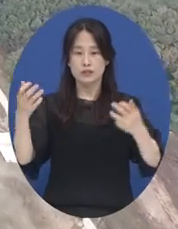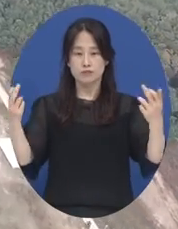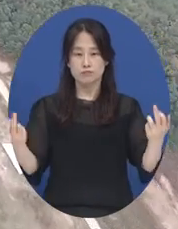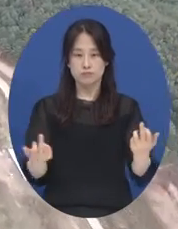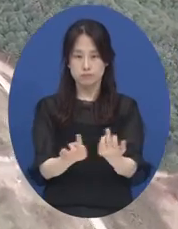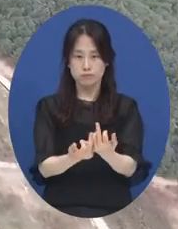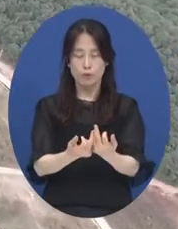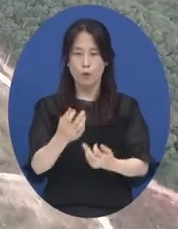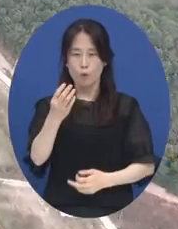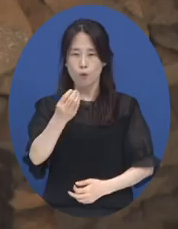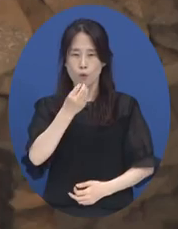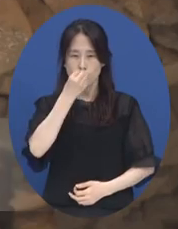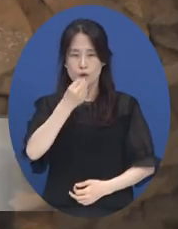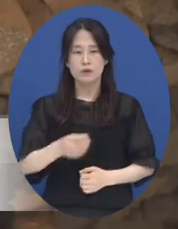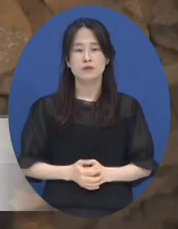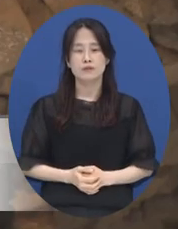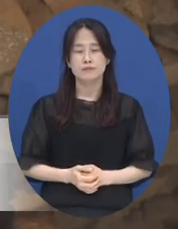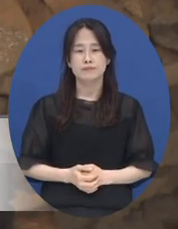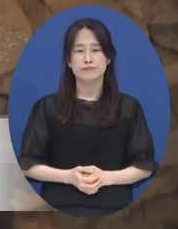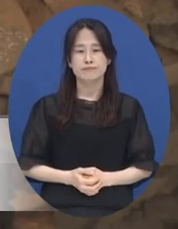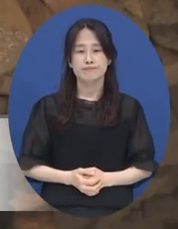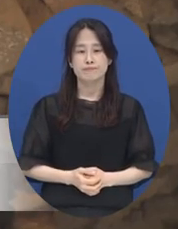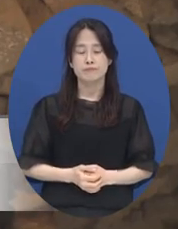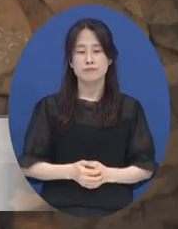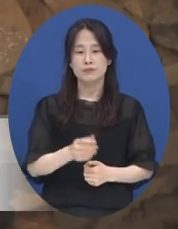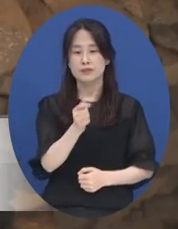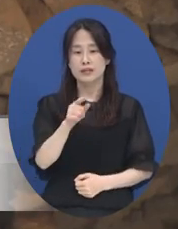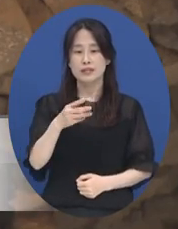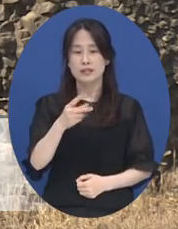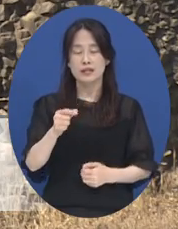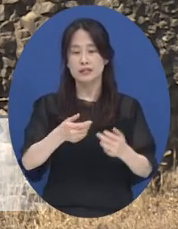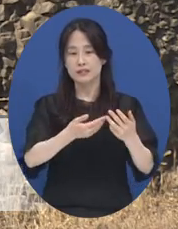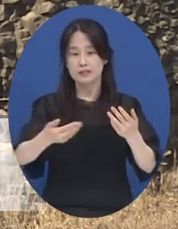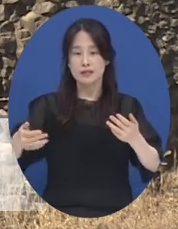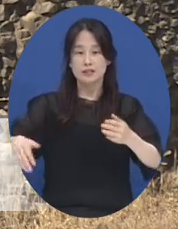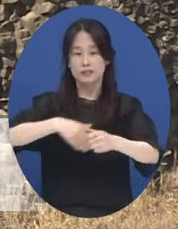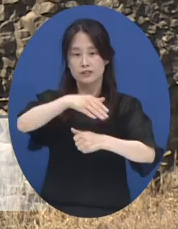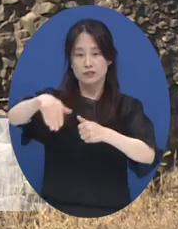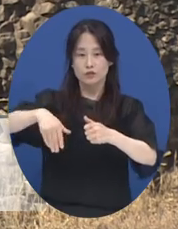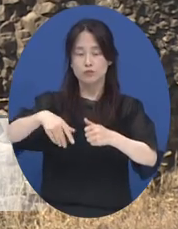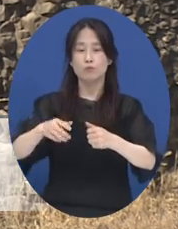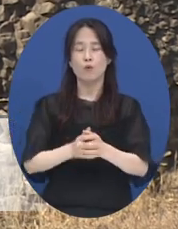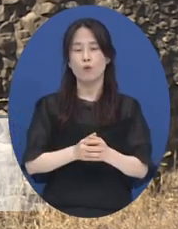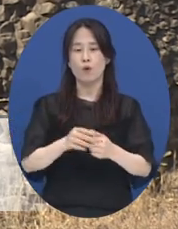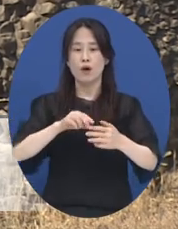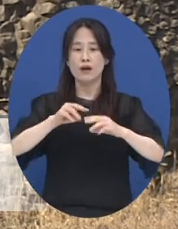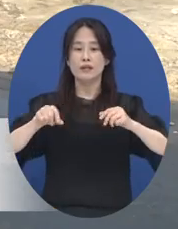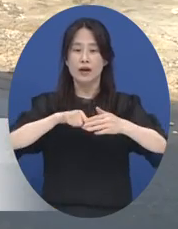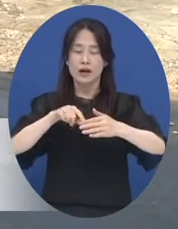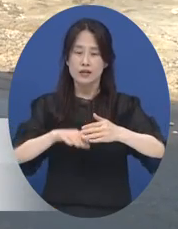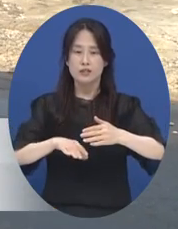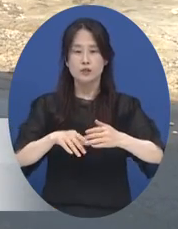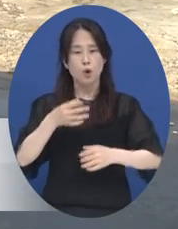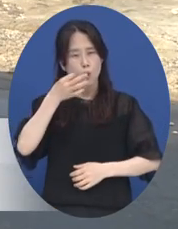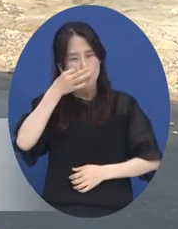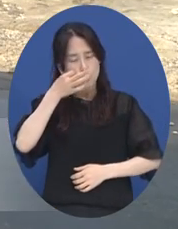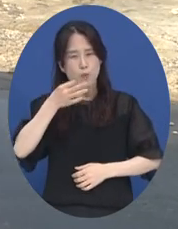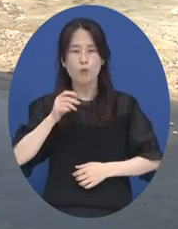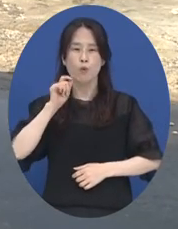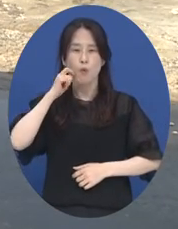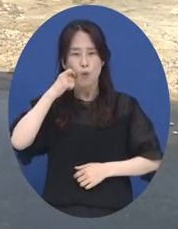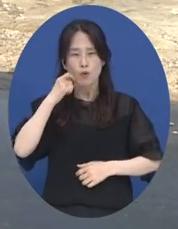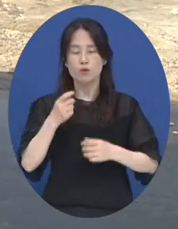절경입니다 이처럼 한탄강 유역 은 내륙에서 보기 어려운 화산 지형이 잘 보존돼 지질학적